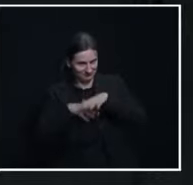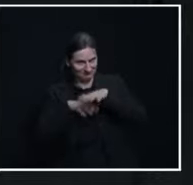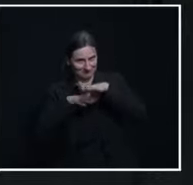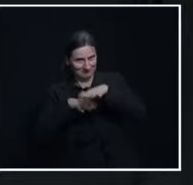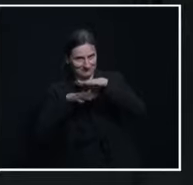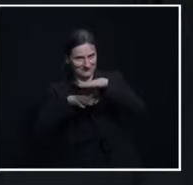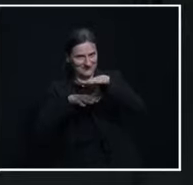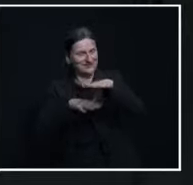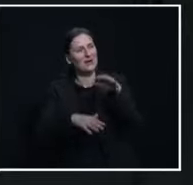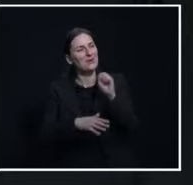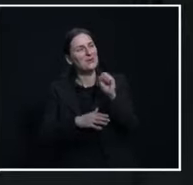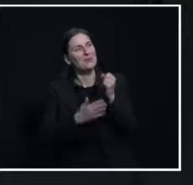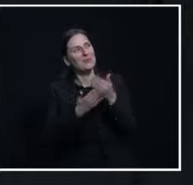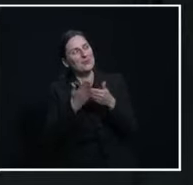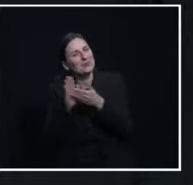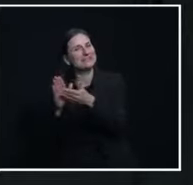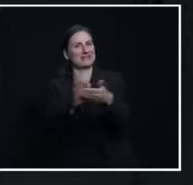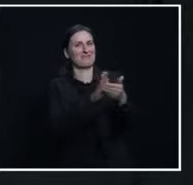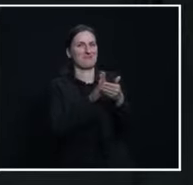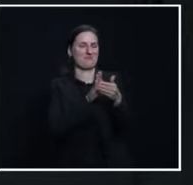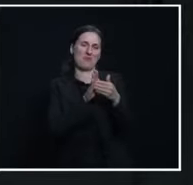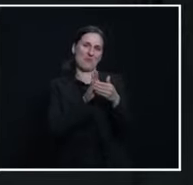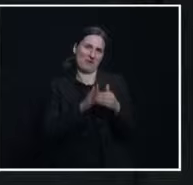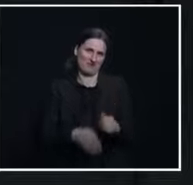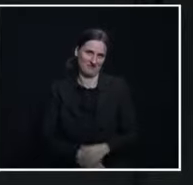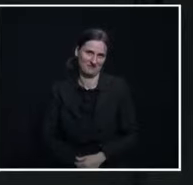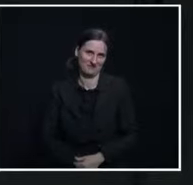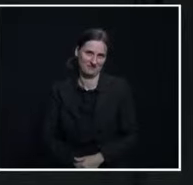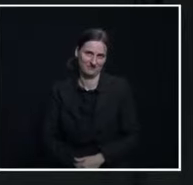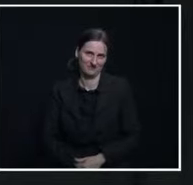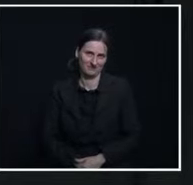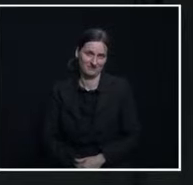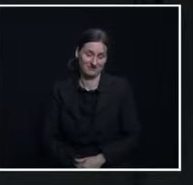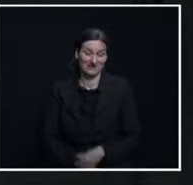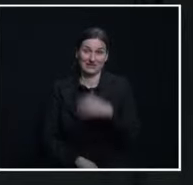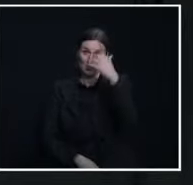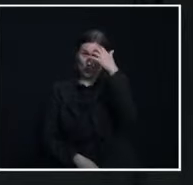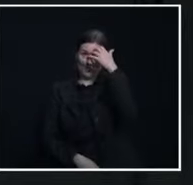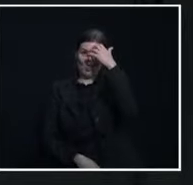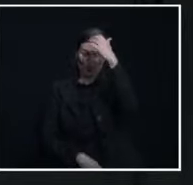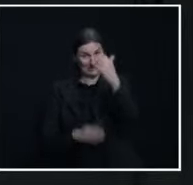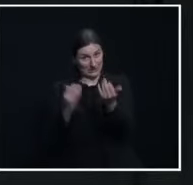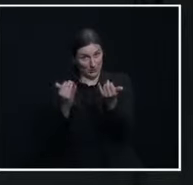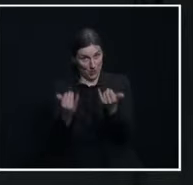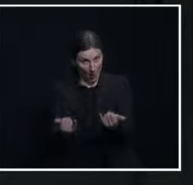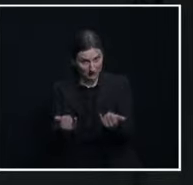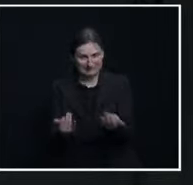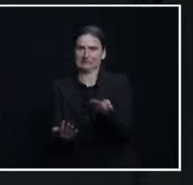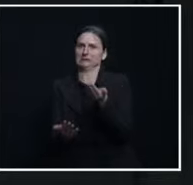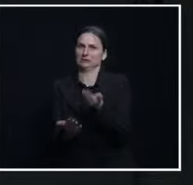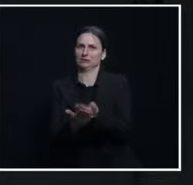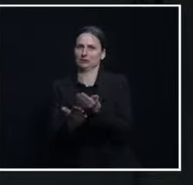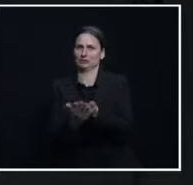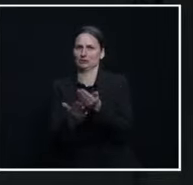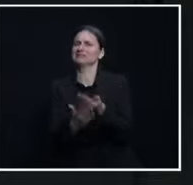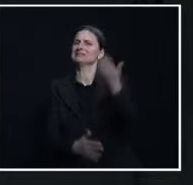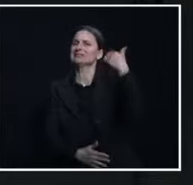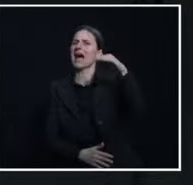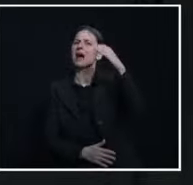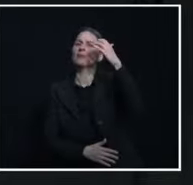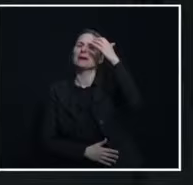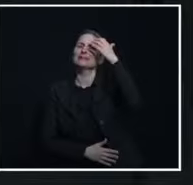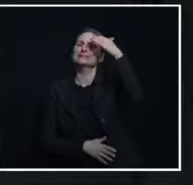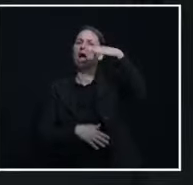Die Symbolkraft könnte nicht stärker sein. In München von heute ist nicht mehr die selbsternannte Hauptstadt